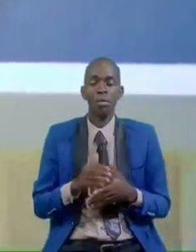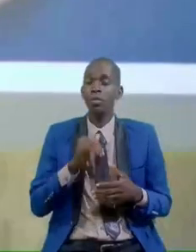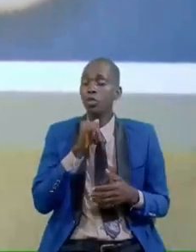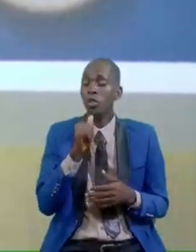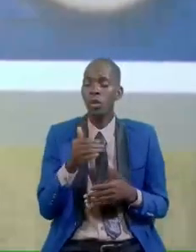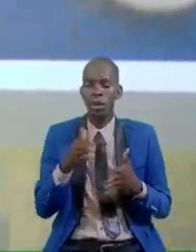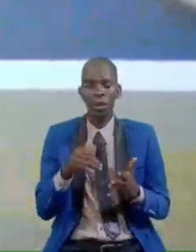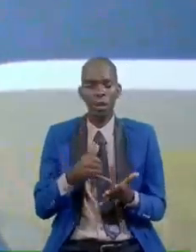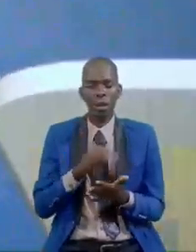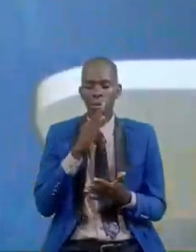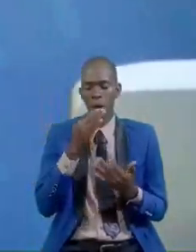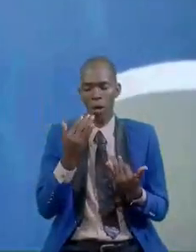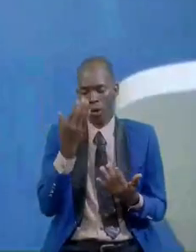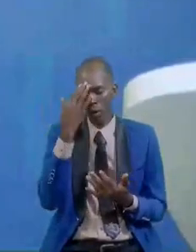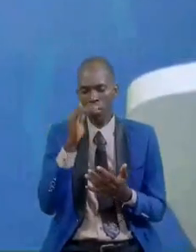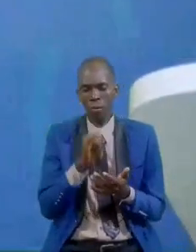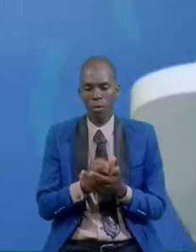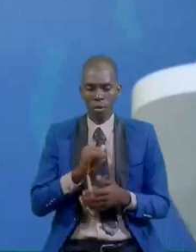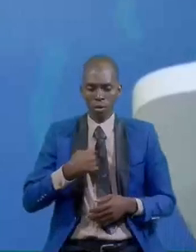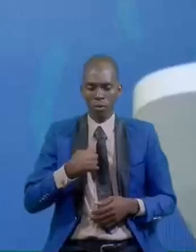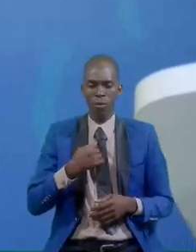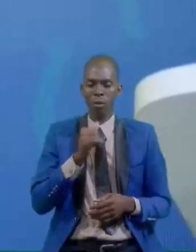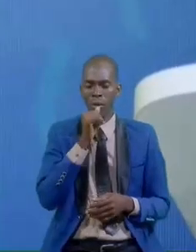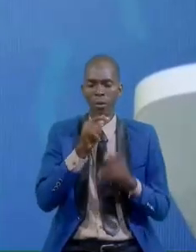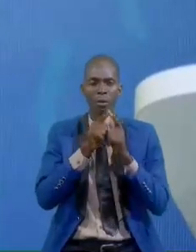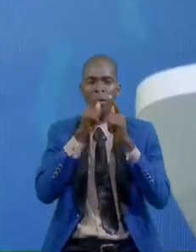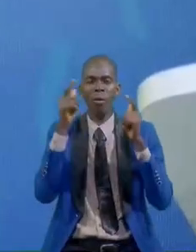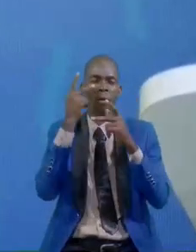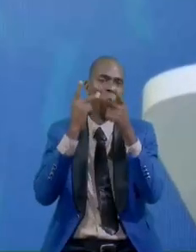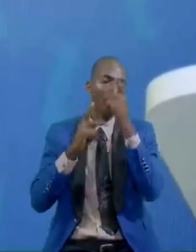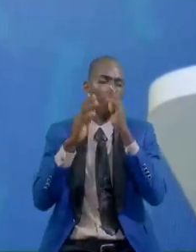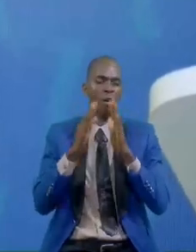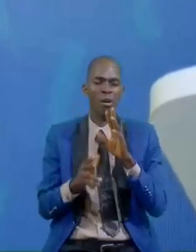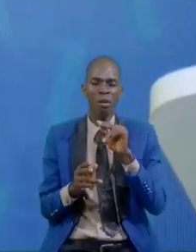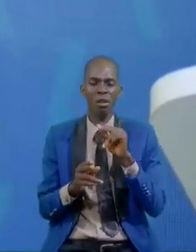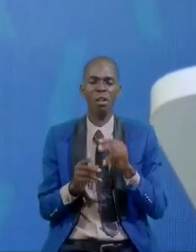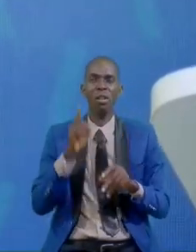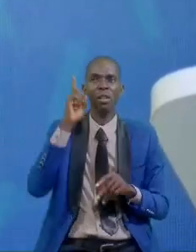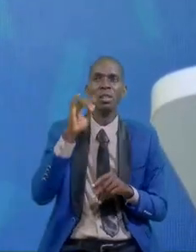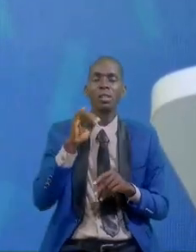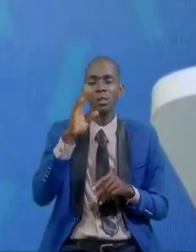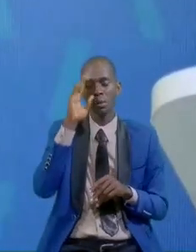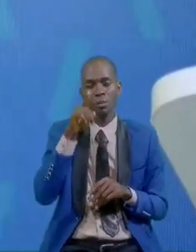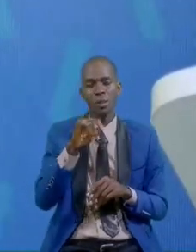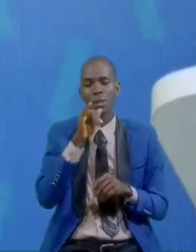Pour qu'on sache aujourd'hui que je suis un grand prophète. Non, il c'est un grand